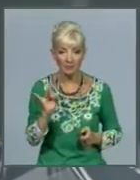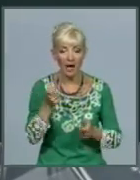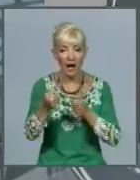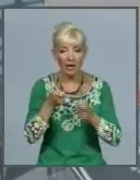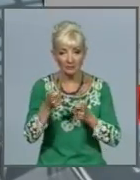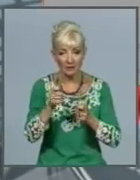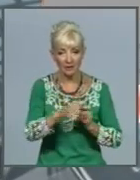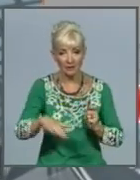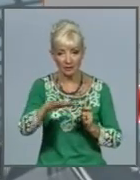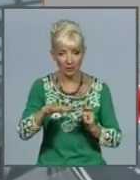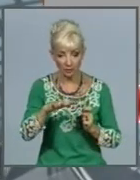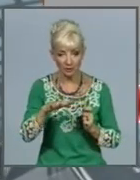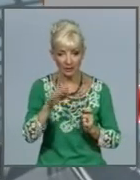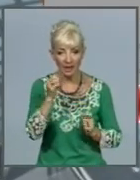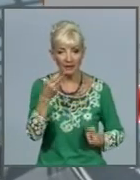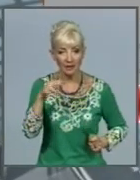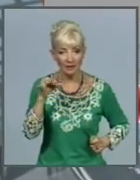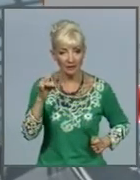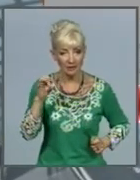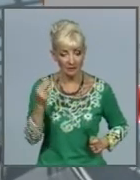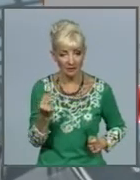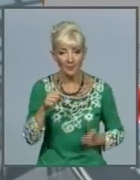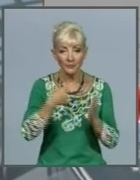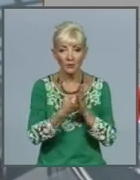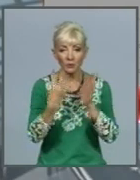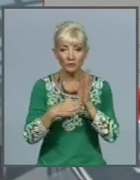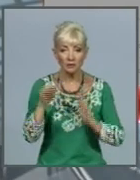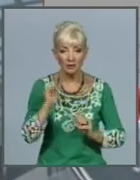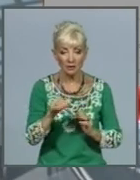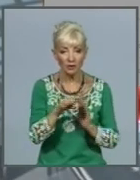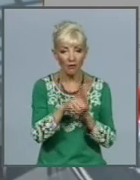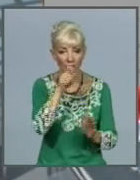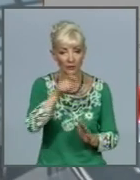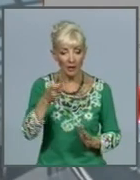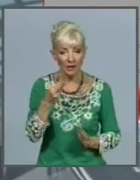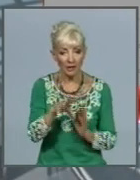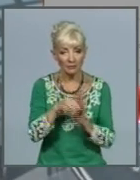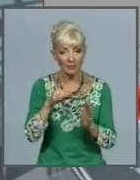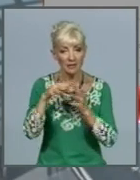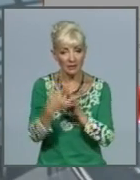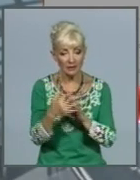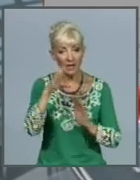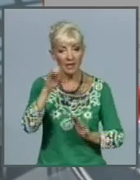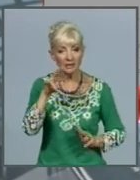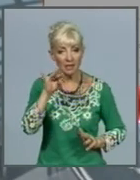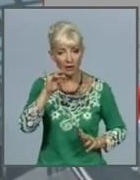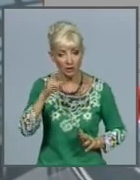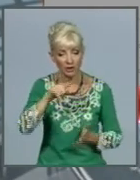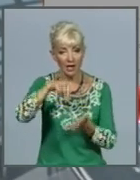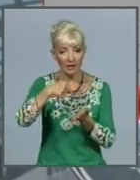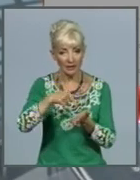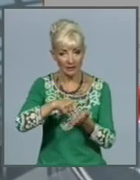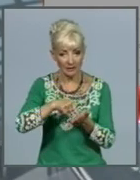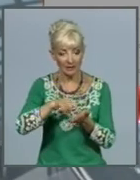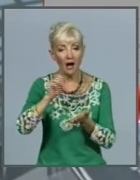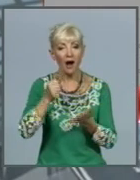одиниць. До 90 тисяч виборців. Для виборів сільських, селищних, міських голів, а також старост